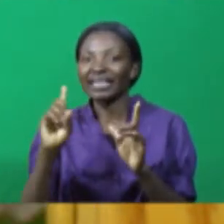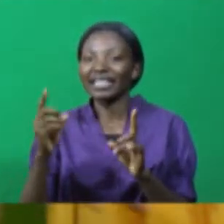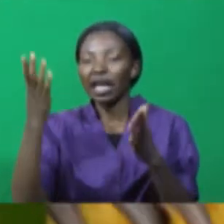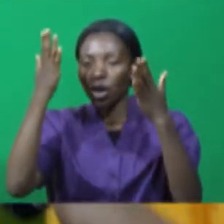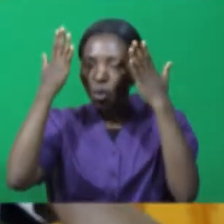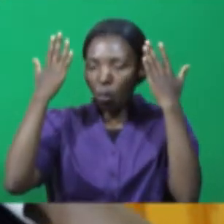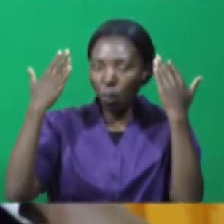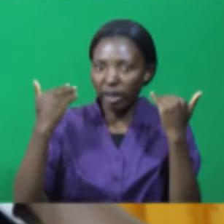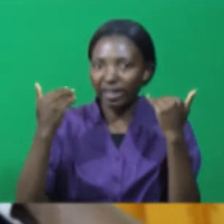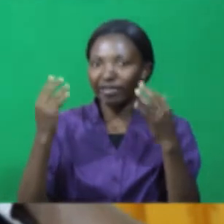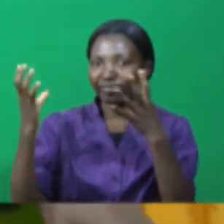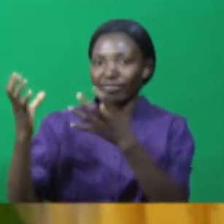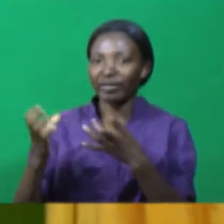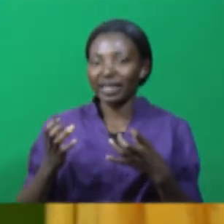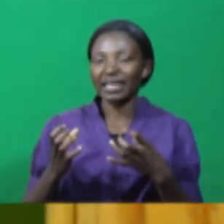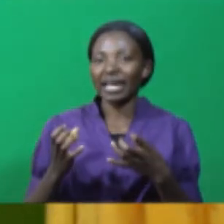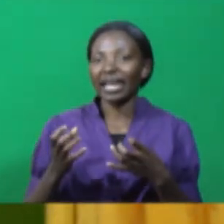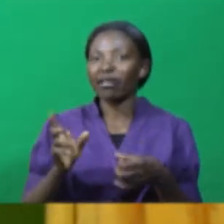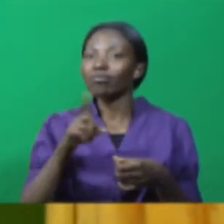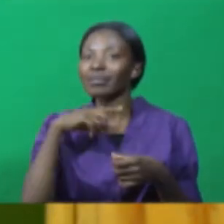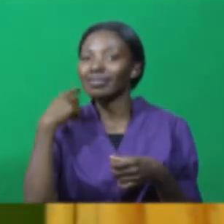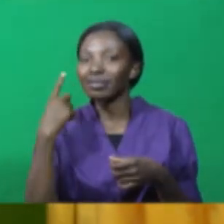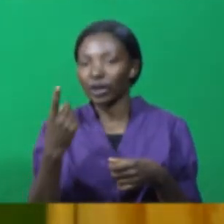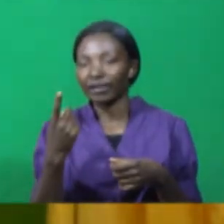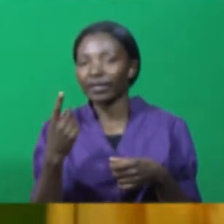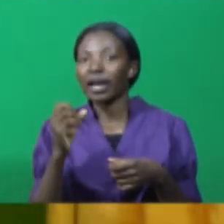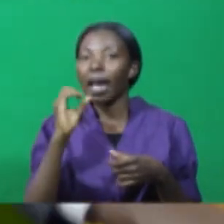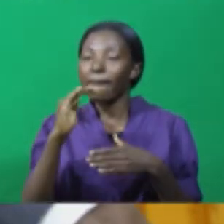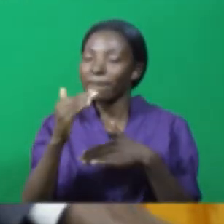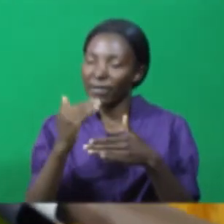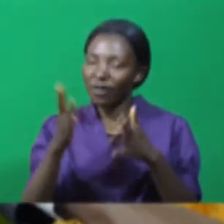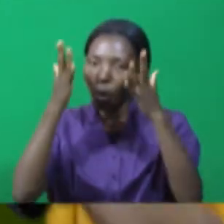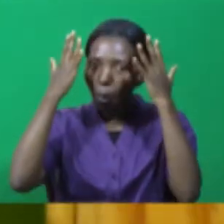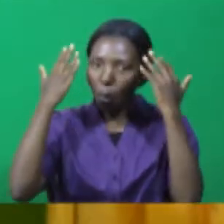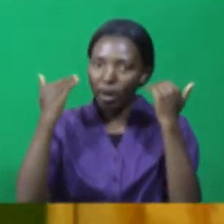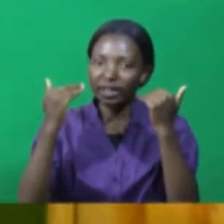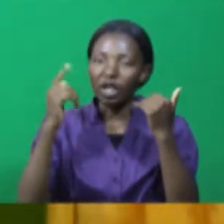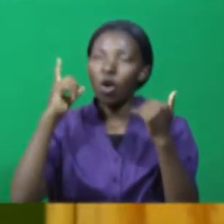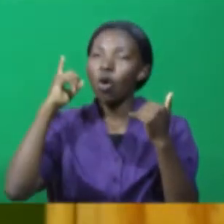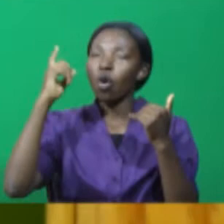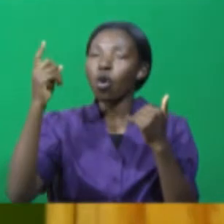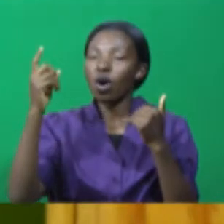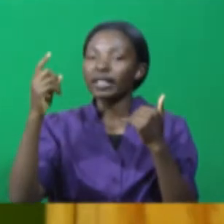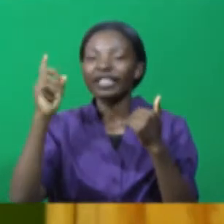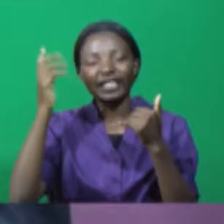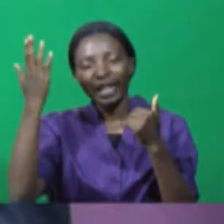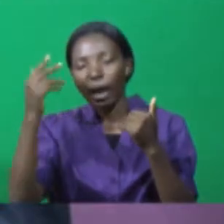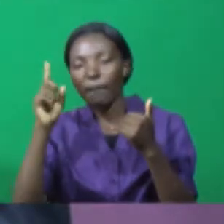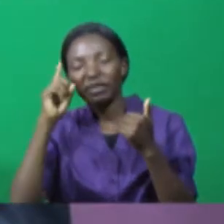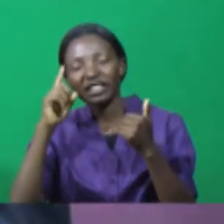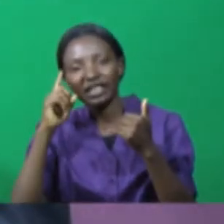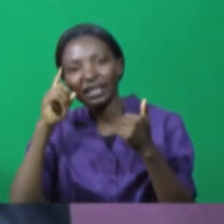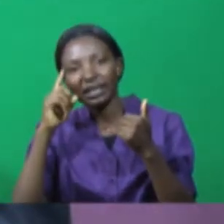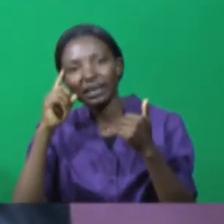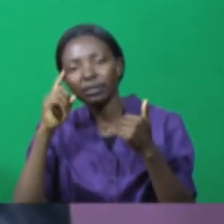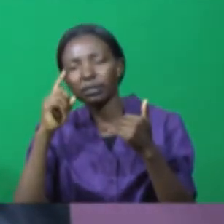Rekuti azotora mukadzi kuti vaite mutambo. Asati vanochata Mwari ndobva auya kwaari kuhope. Abuda